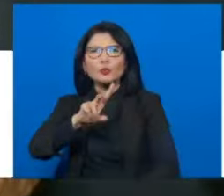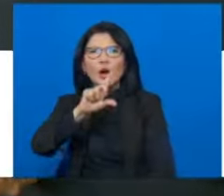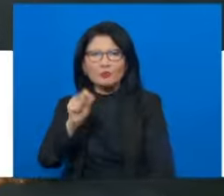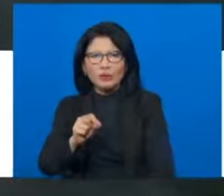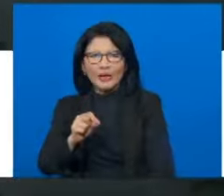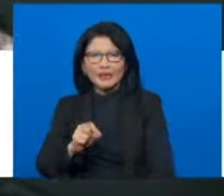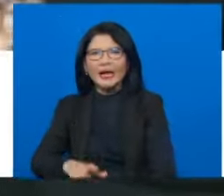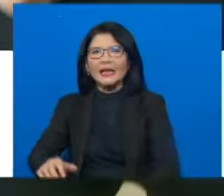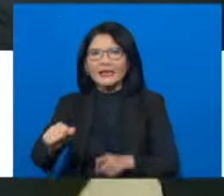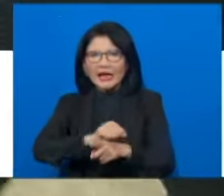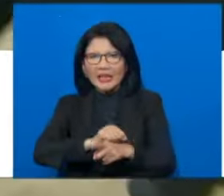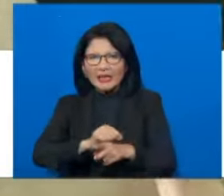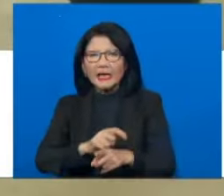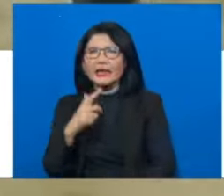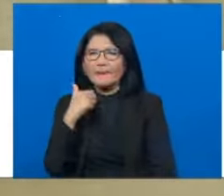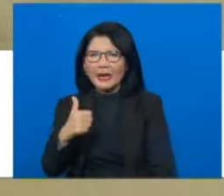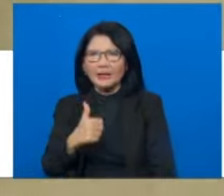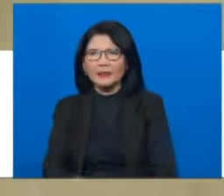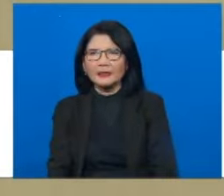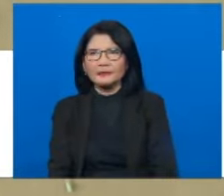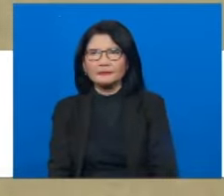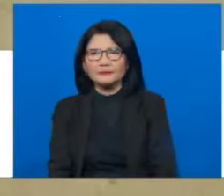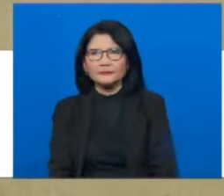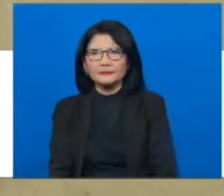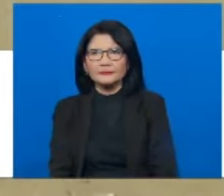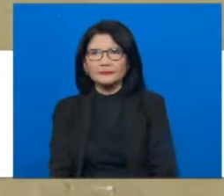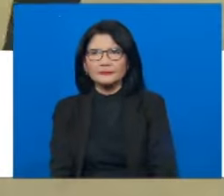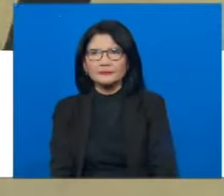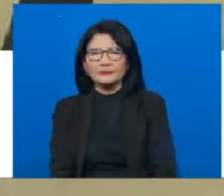dengan latihan yang benar samaumit